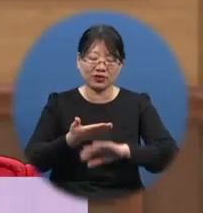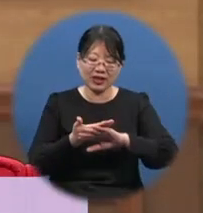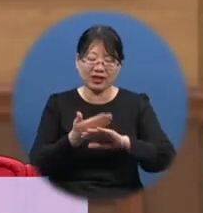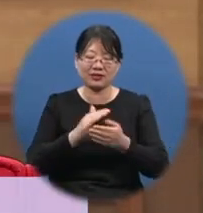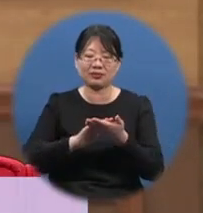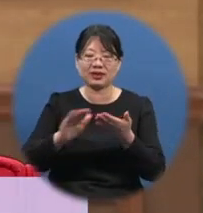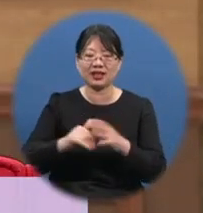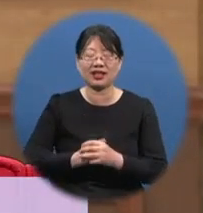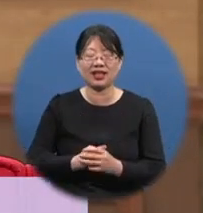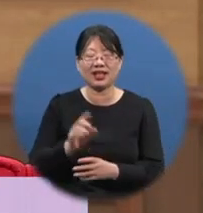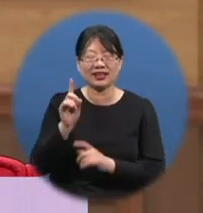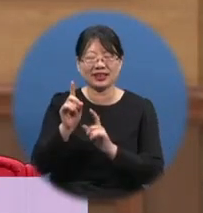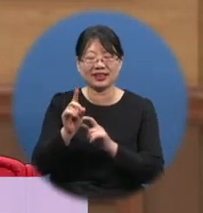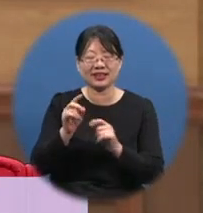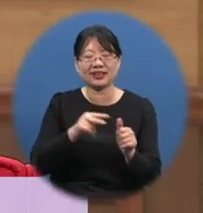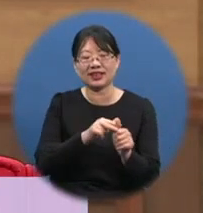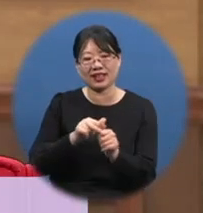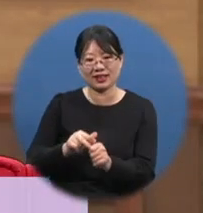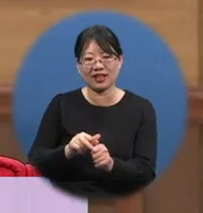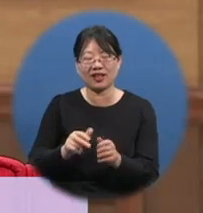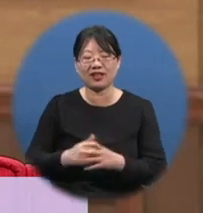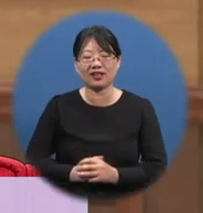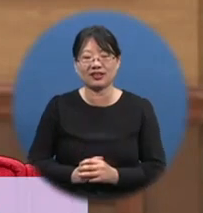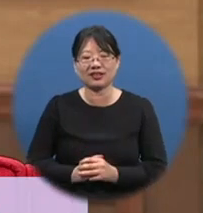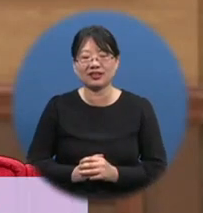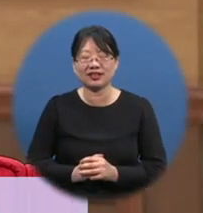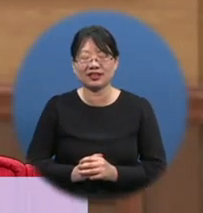다릅니다. 뭡니까? D는 데이터. 데이터.